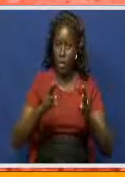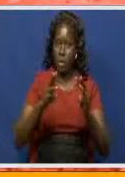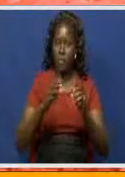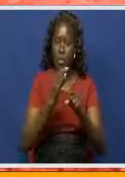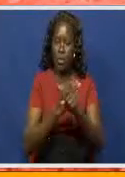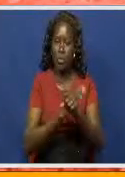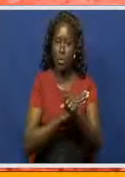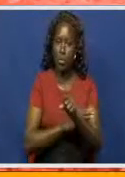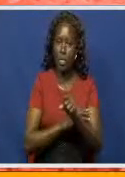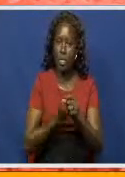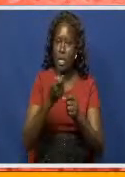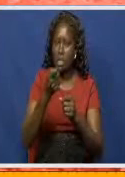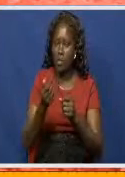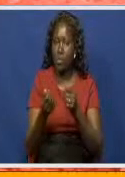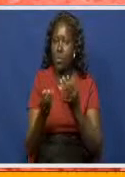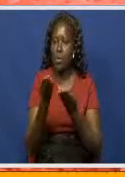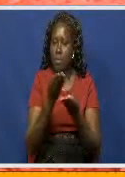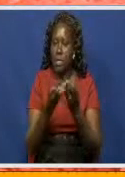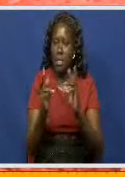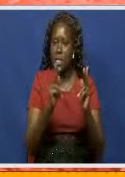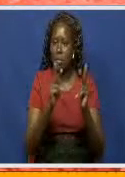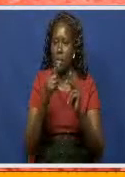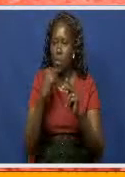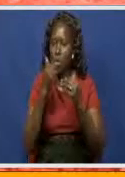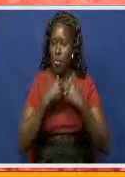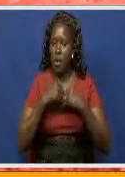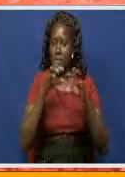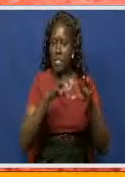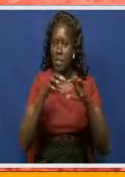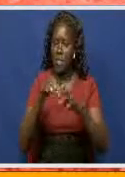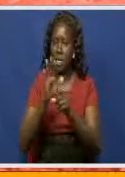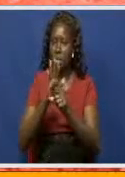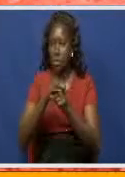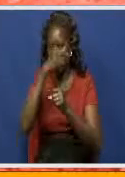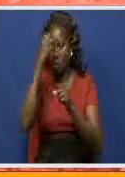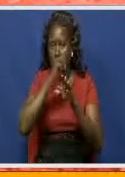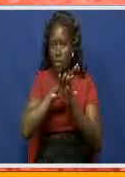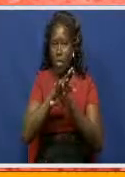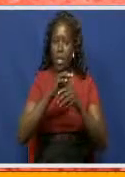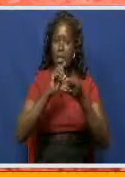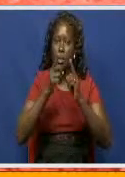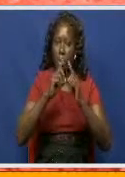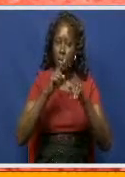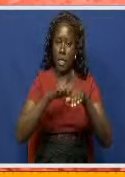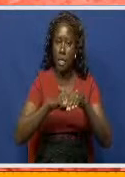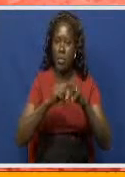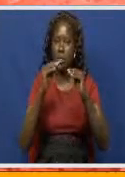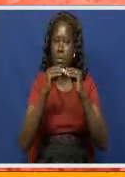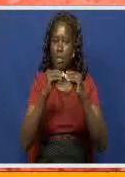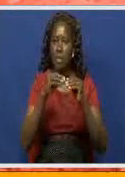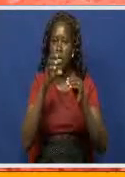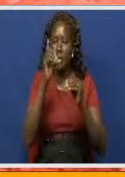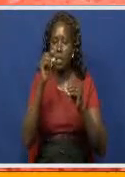biashara banini barabari ingikite ni murimo wa corona kaunti ineu wakiari andere ya kutrimanete na munini wa governor Titus